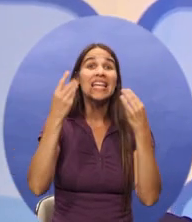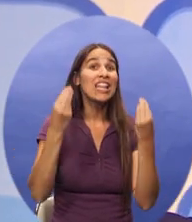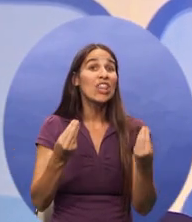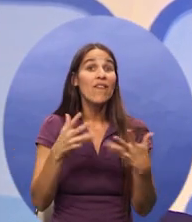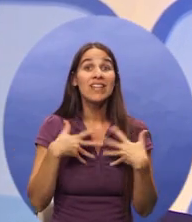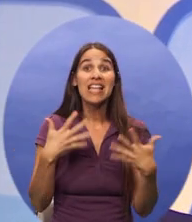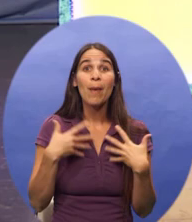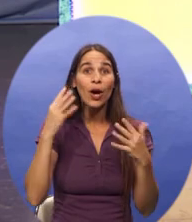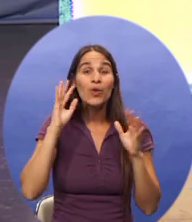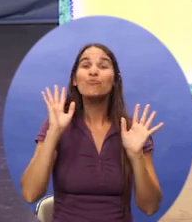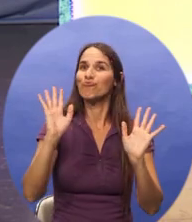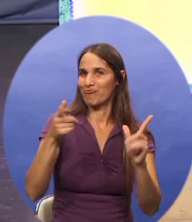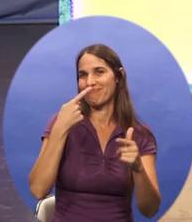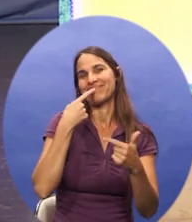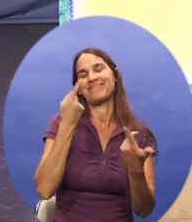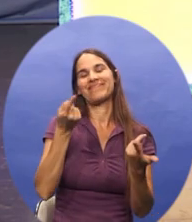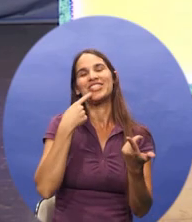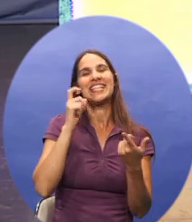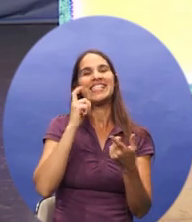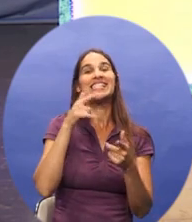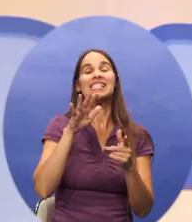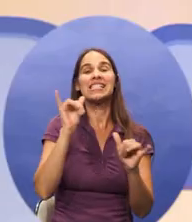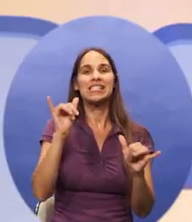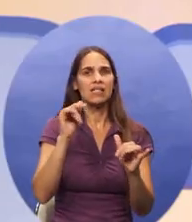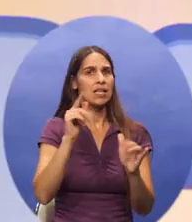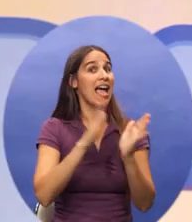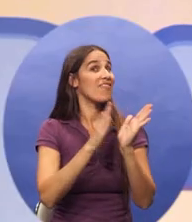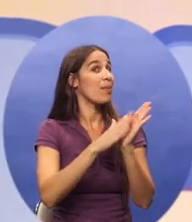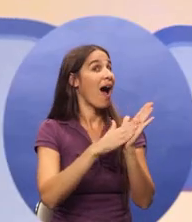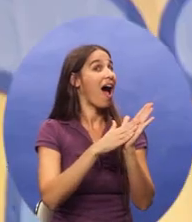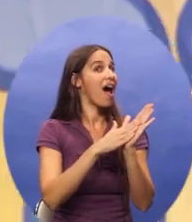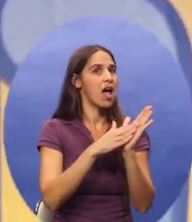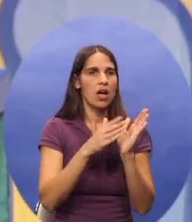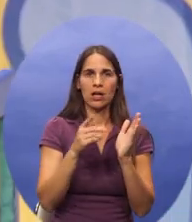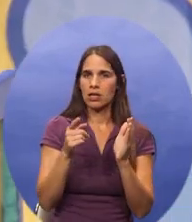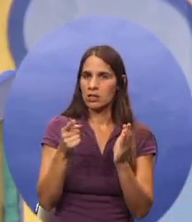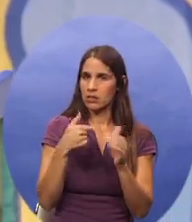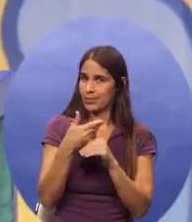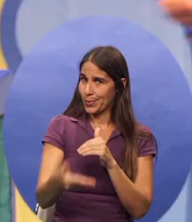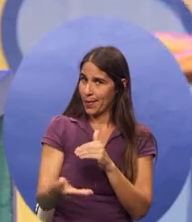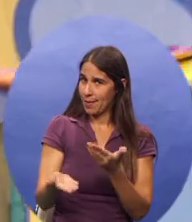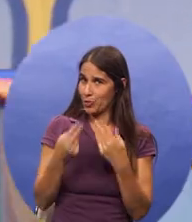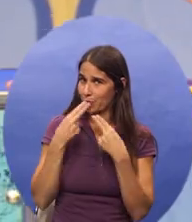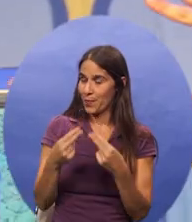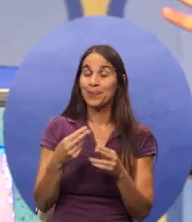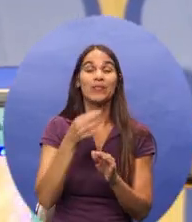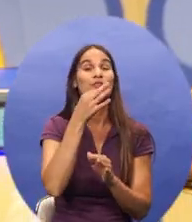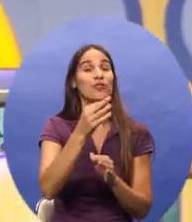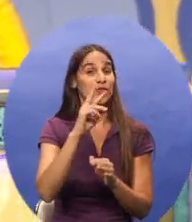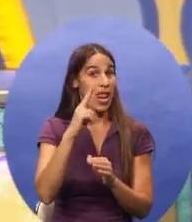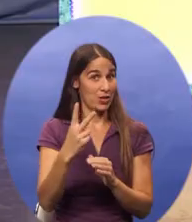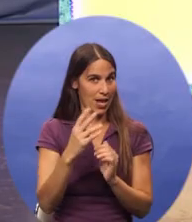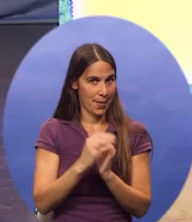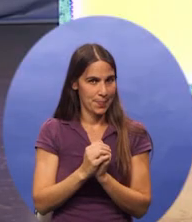לו ושמח... נכון מאוד, הילדים. כף עמך. מאוחר מדי. שימו לב, שאלה